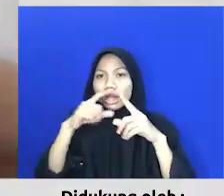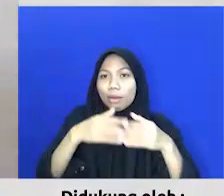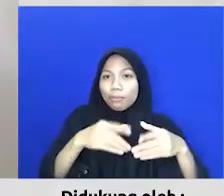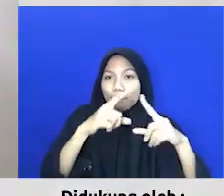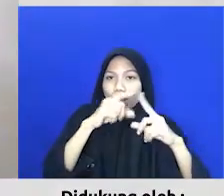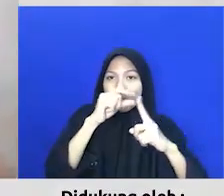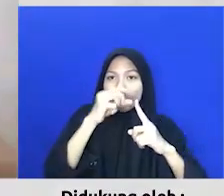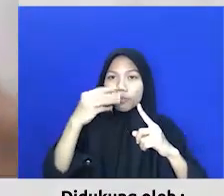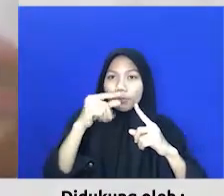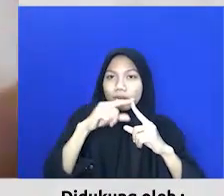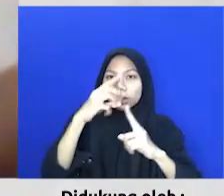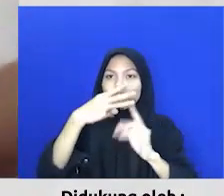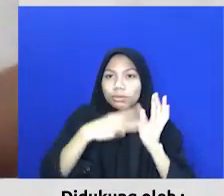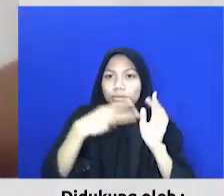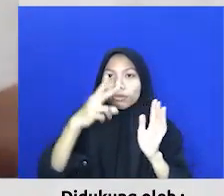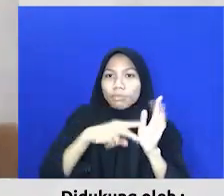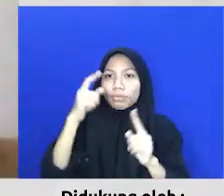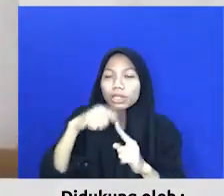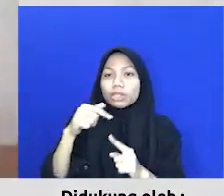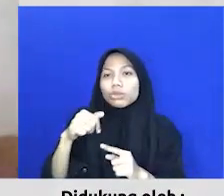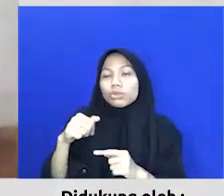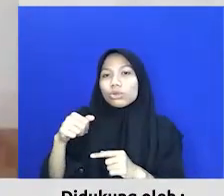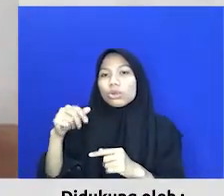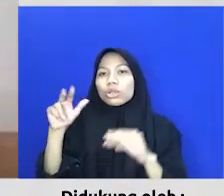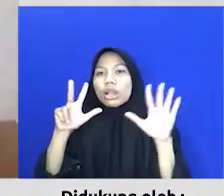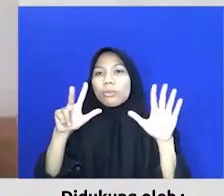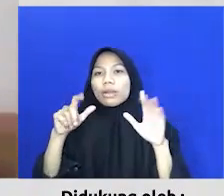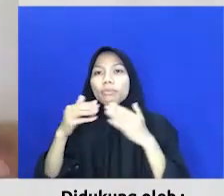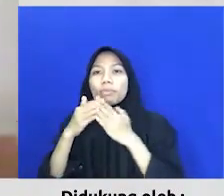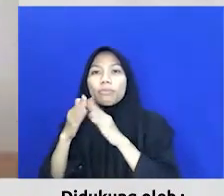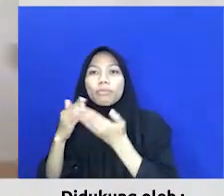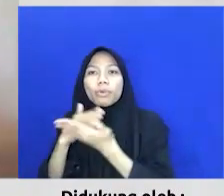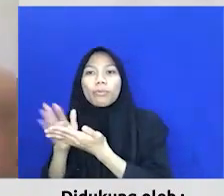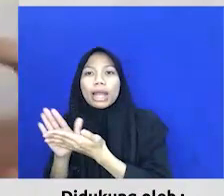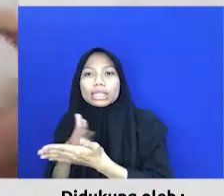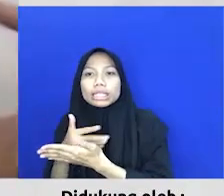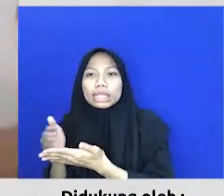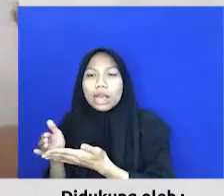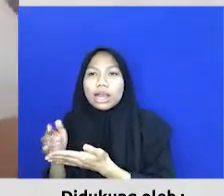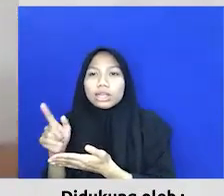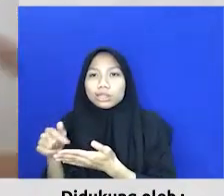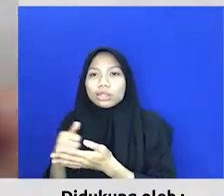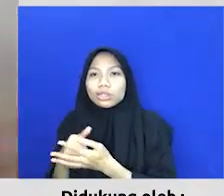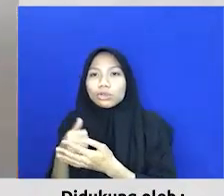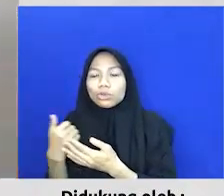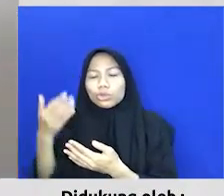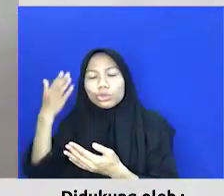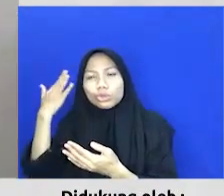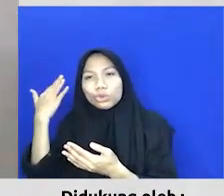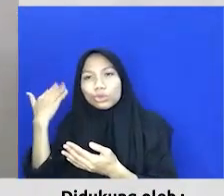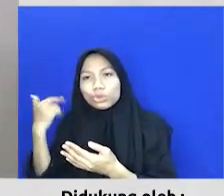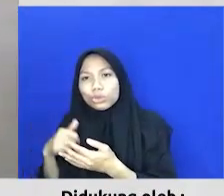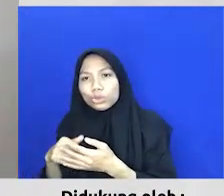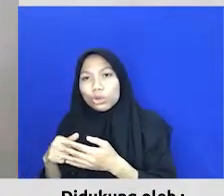itu Tiga Daerah dirilis. Tiga Daerah aja bisa dipakai, dianalisa dengan pendekatan tiga babak yang baru